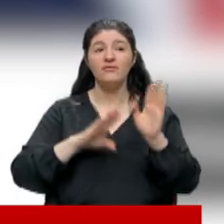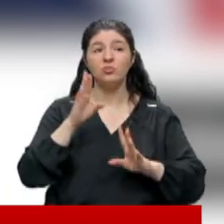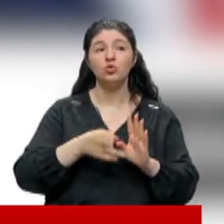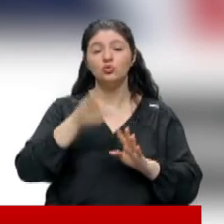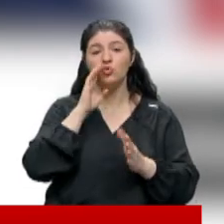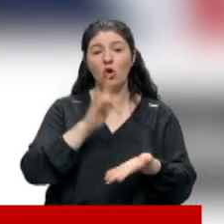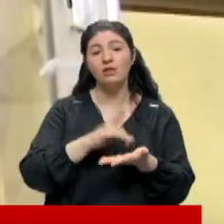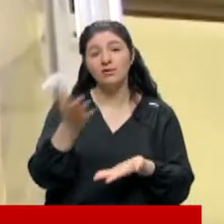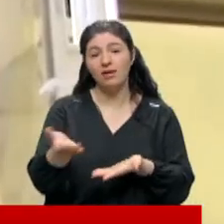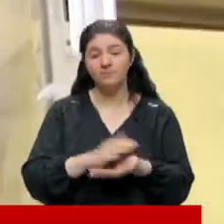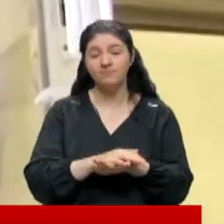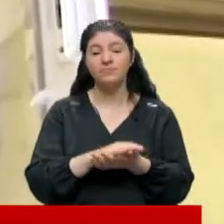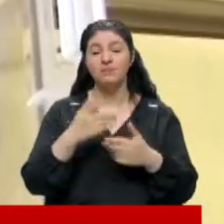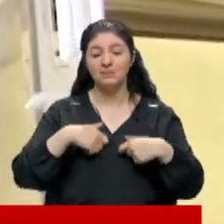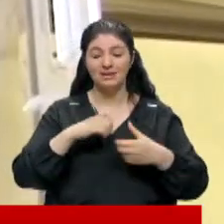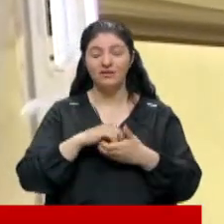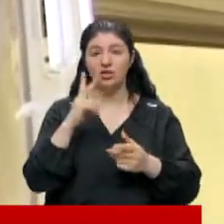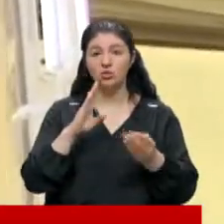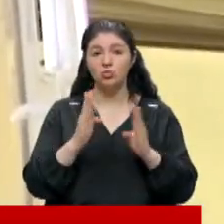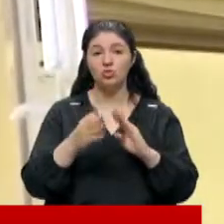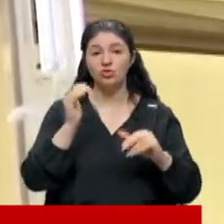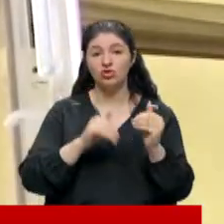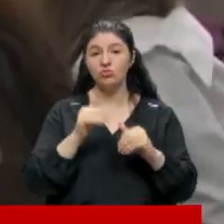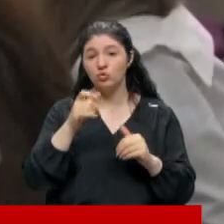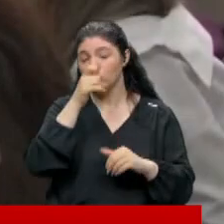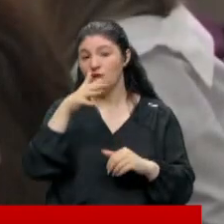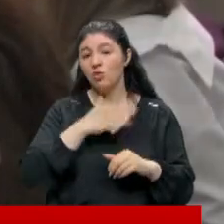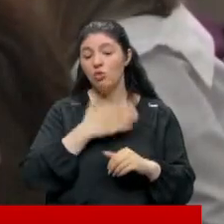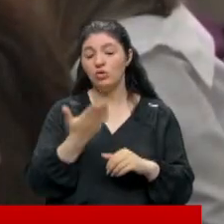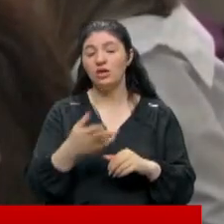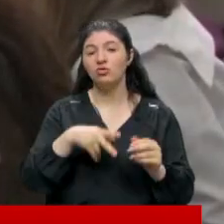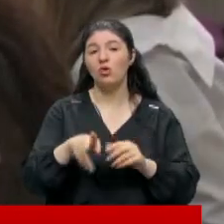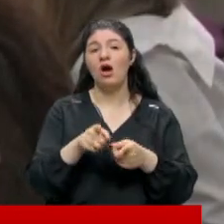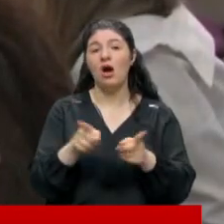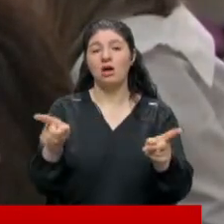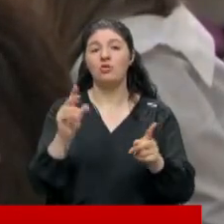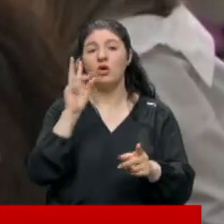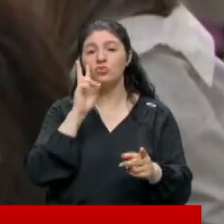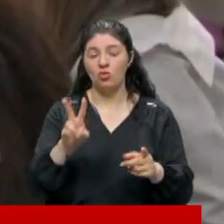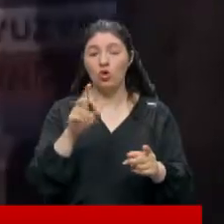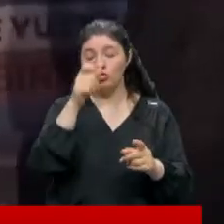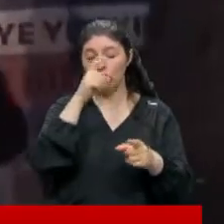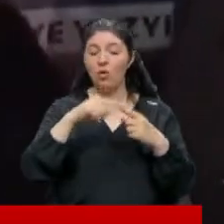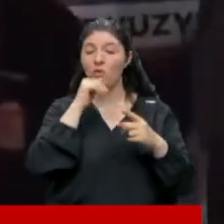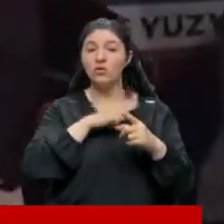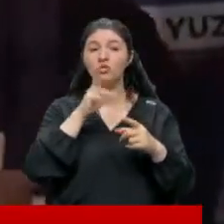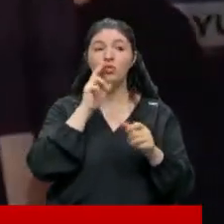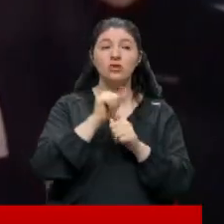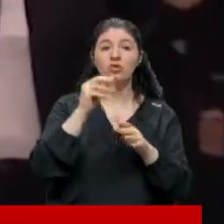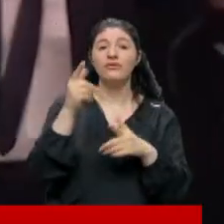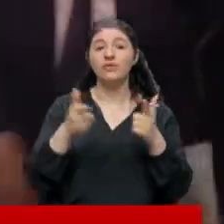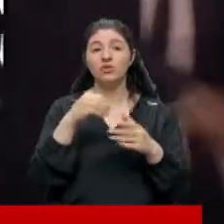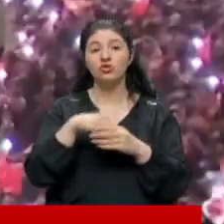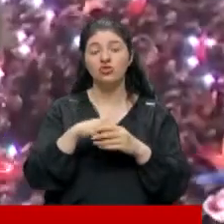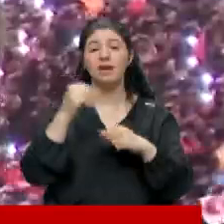referandumun sonucu ortada. Millet İttifakı ikinci tur seçimini Türkiye'nin önündeki yol ayrımı olarak görüyor. Kılıçdaroğlu son yayınladığı